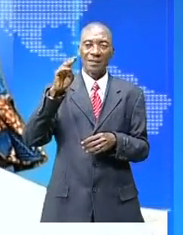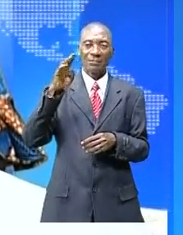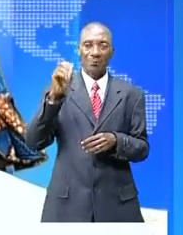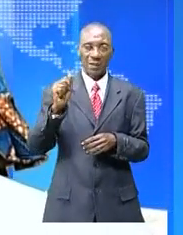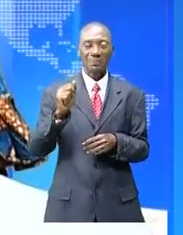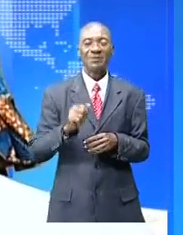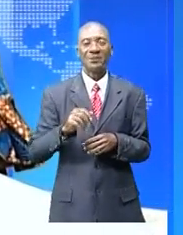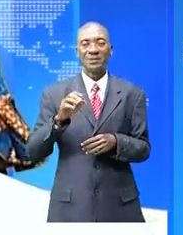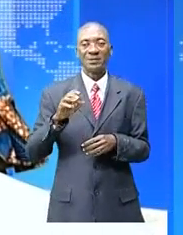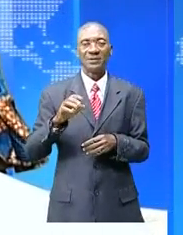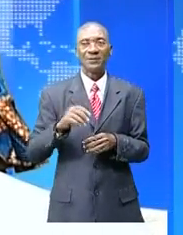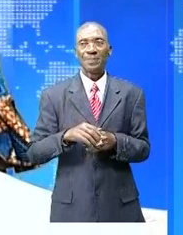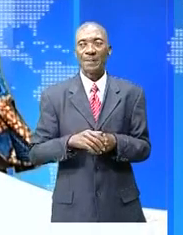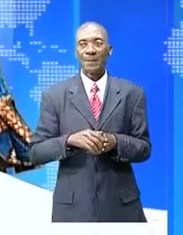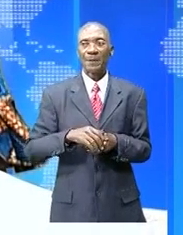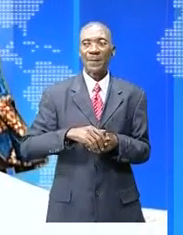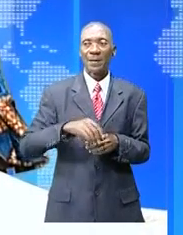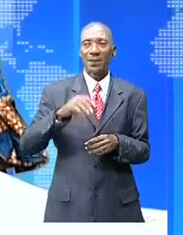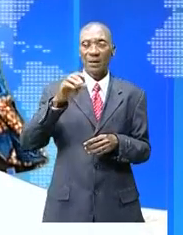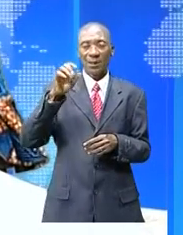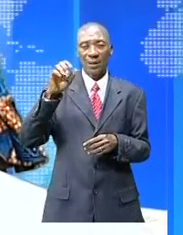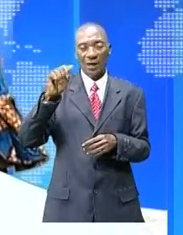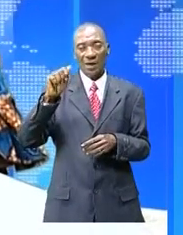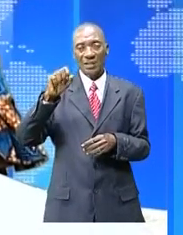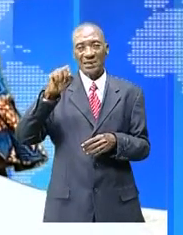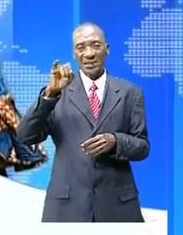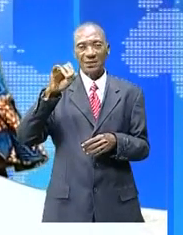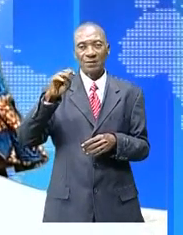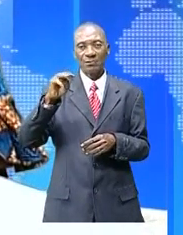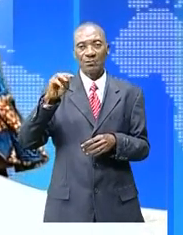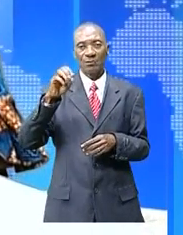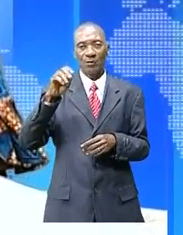CGM, Kazingufu Ngabo Delphin,